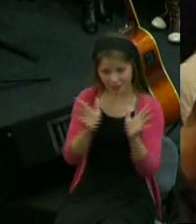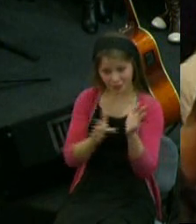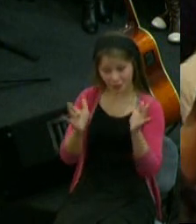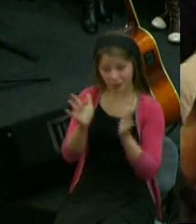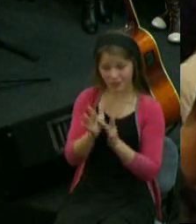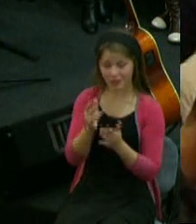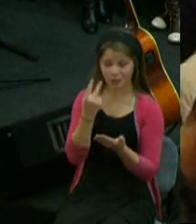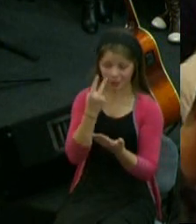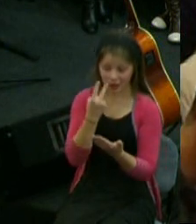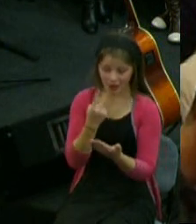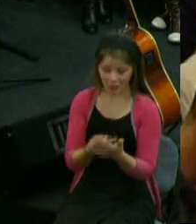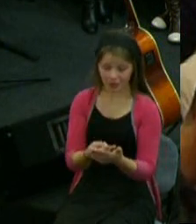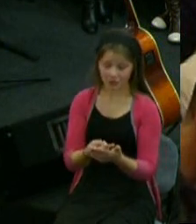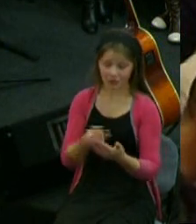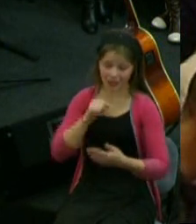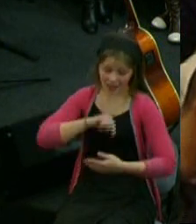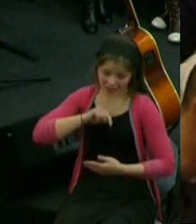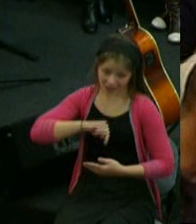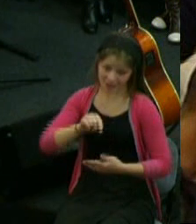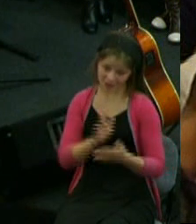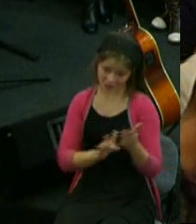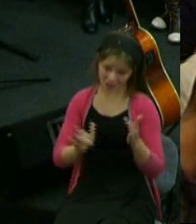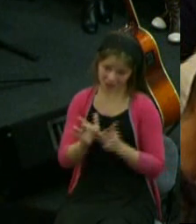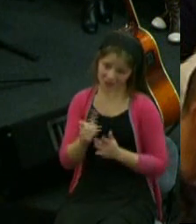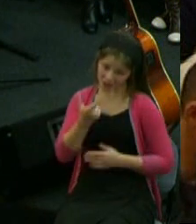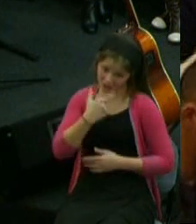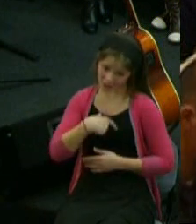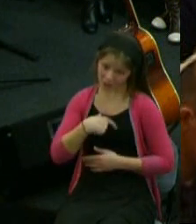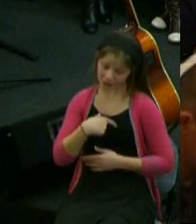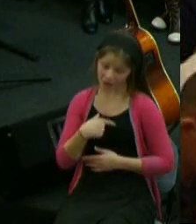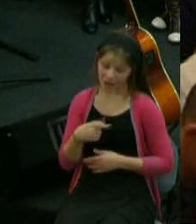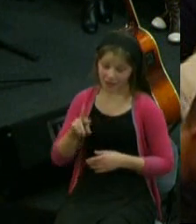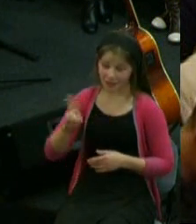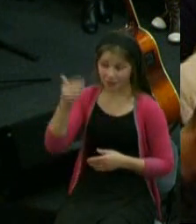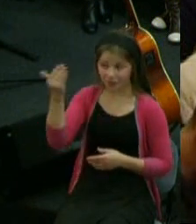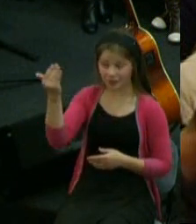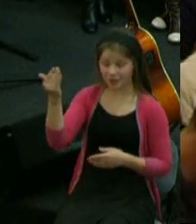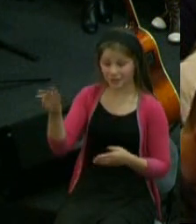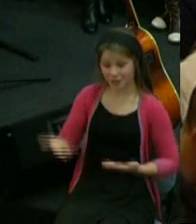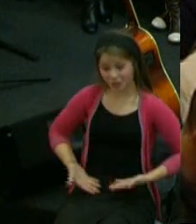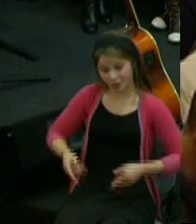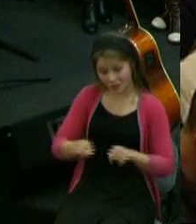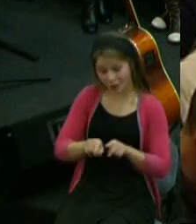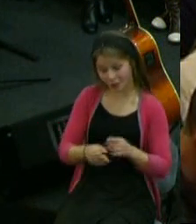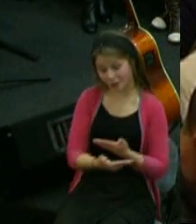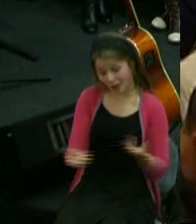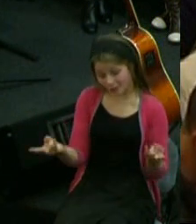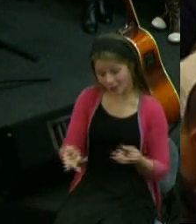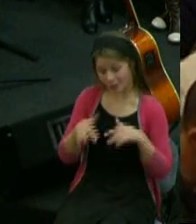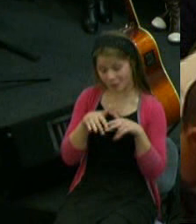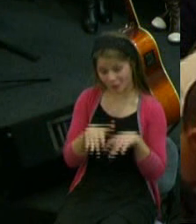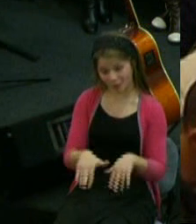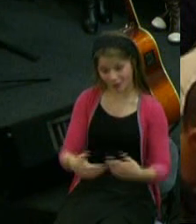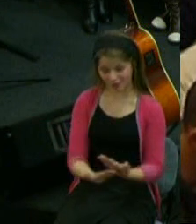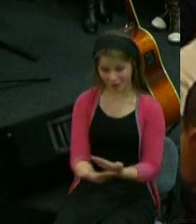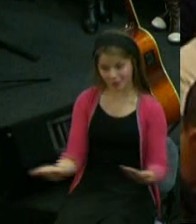завжди, кожний момент нашого життя, брати і сестри. Як Він жив, і так ми повинні жити. Як Він поступав, так ми повинні поступати